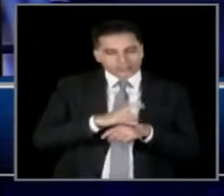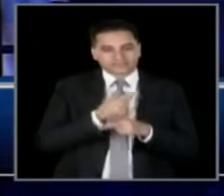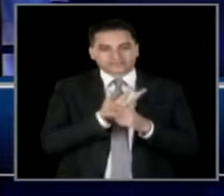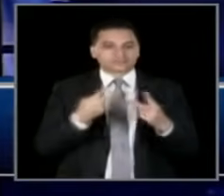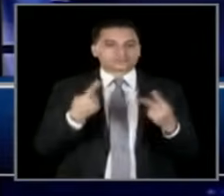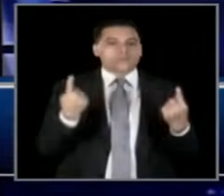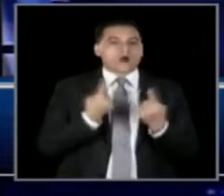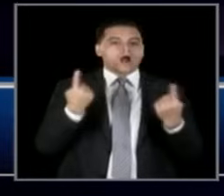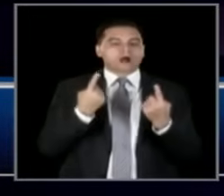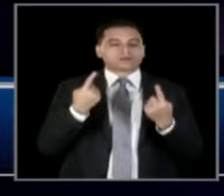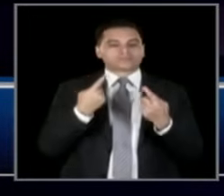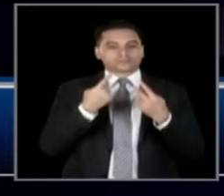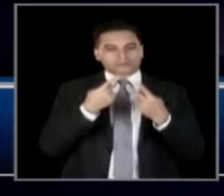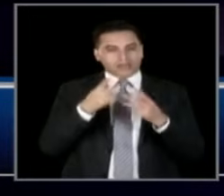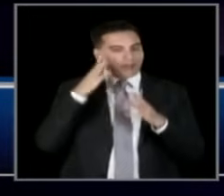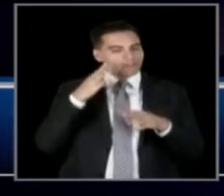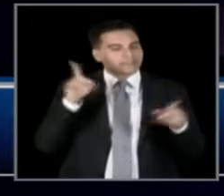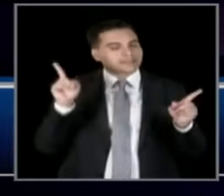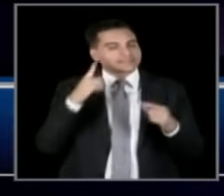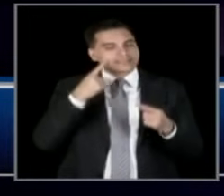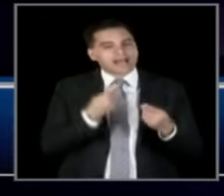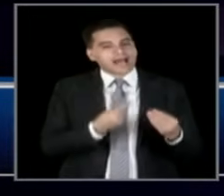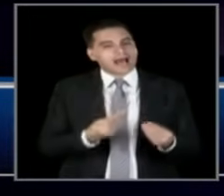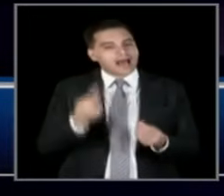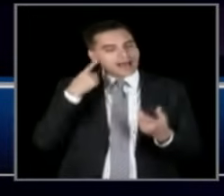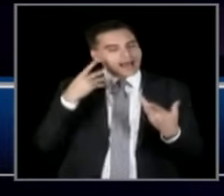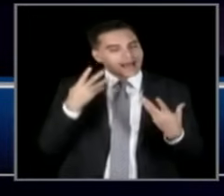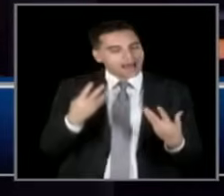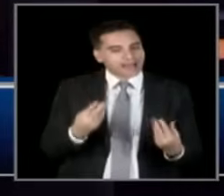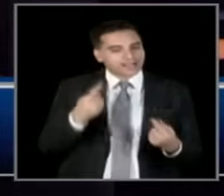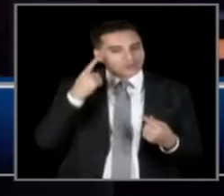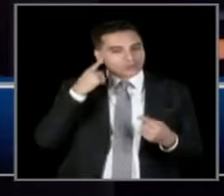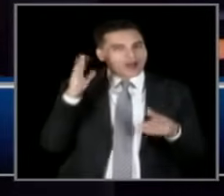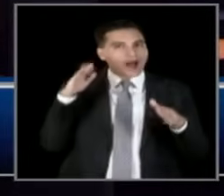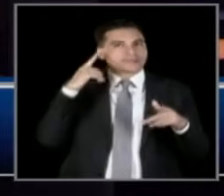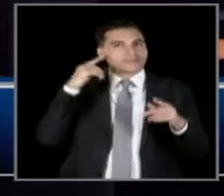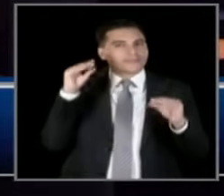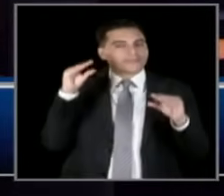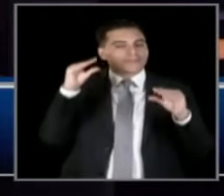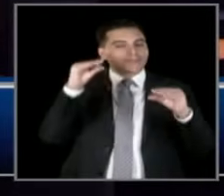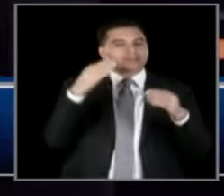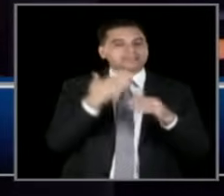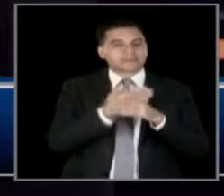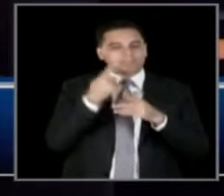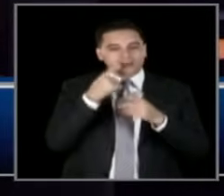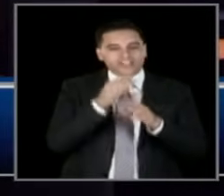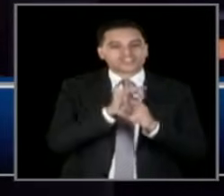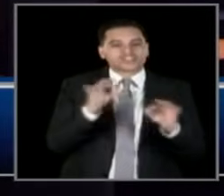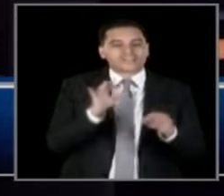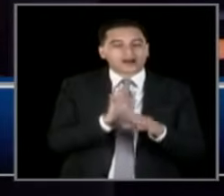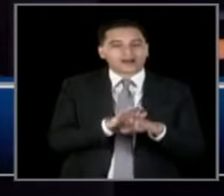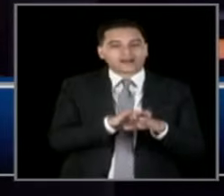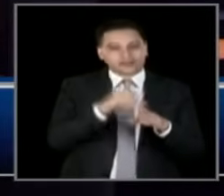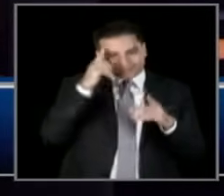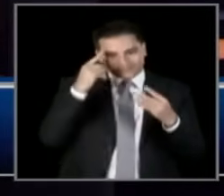والنفسية. اعتمدوا المزيكا الهادية وزقزقة العصافير كوسيلة علاج. فين